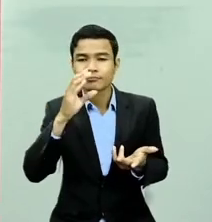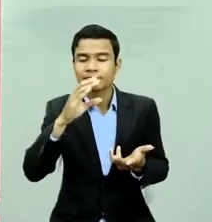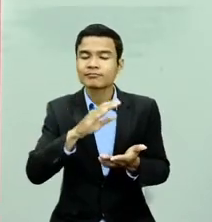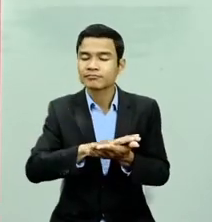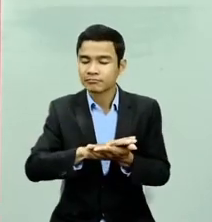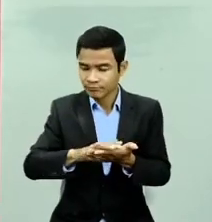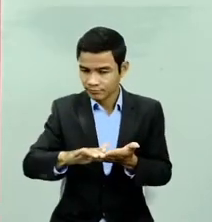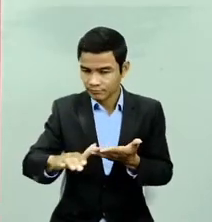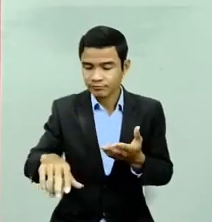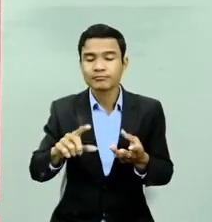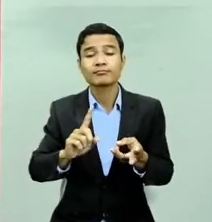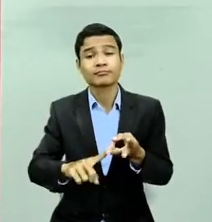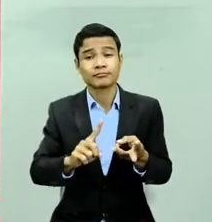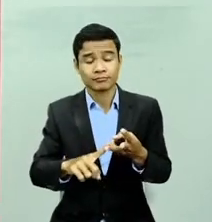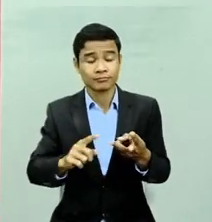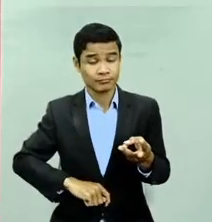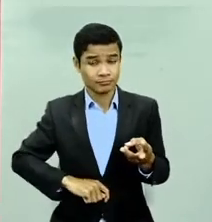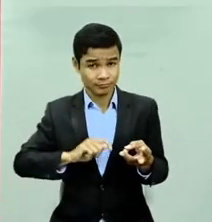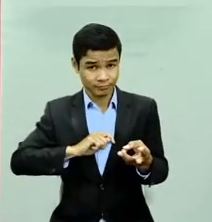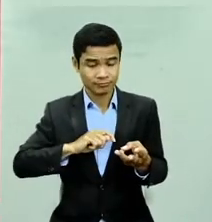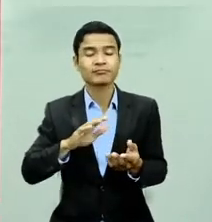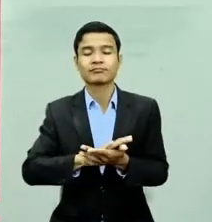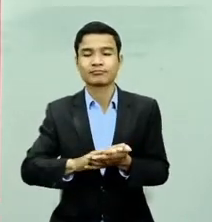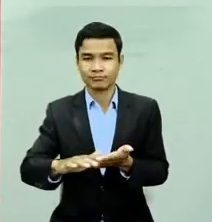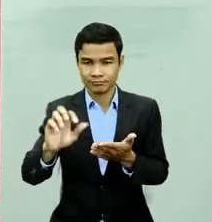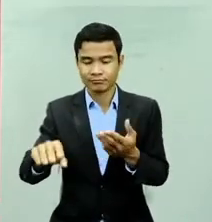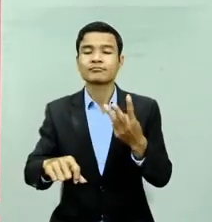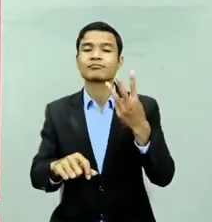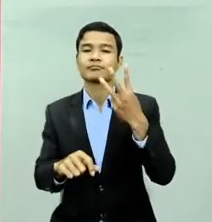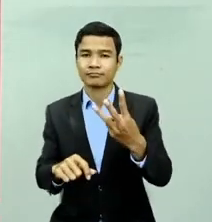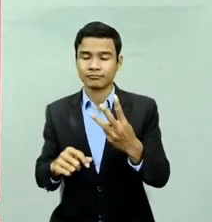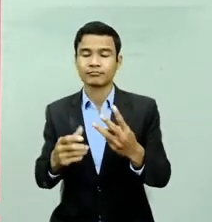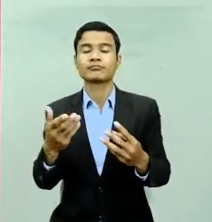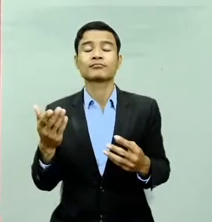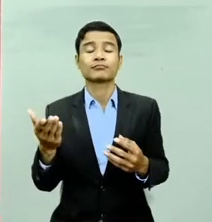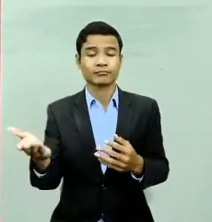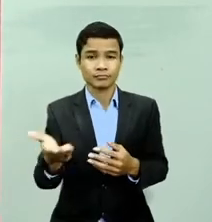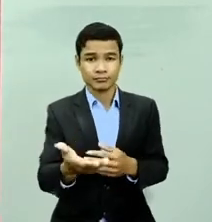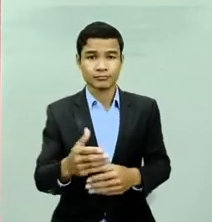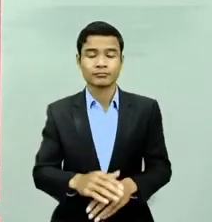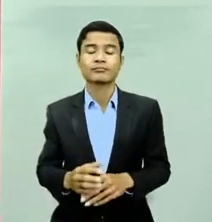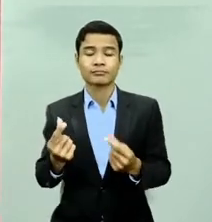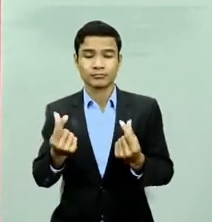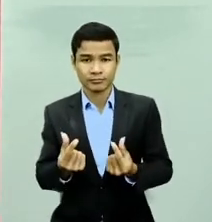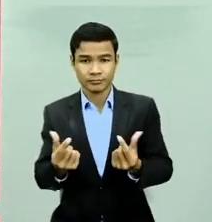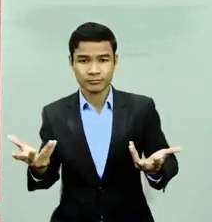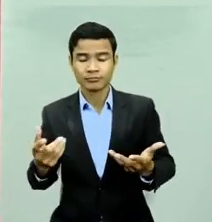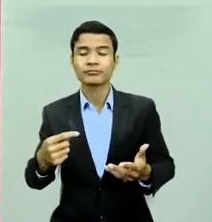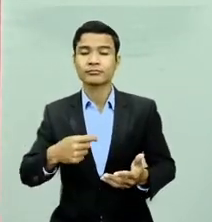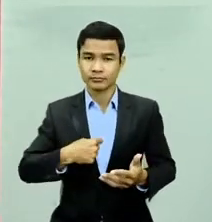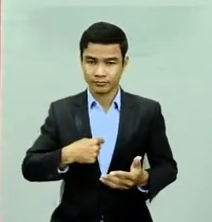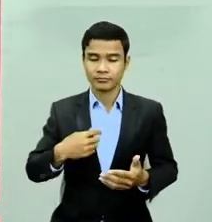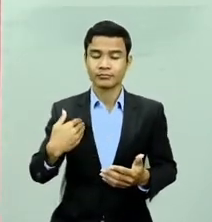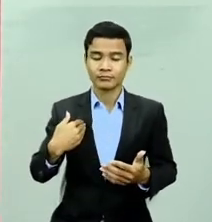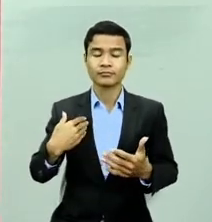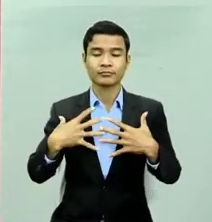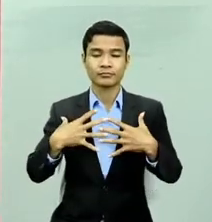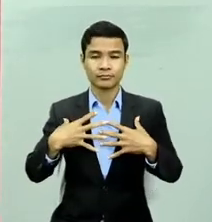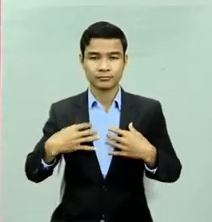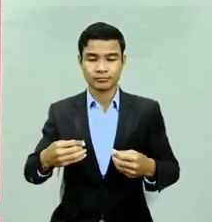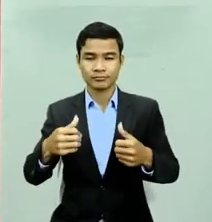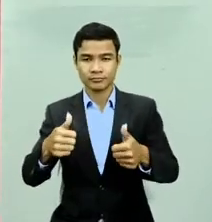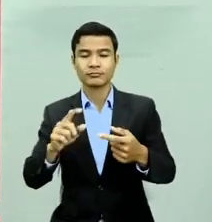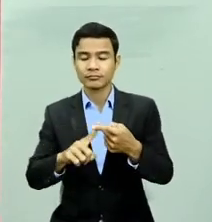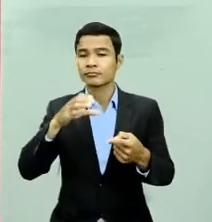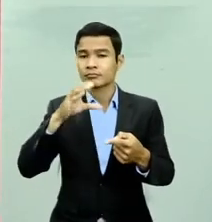xa nâng rúa. Nâng xa. Chà định nít nhóm miễn sắc có phép lõ đầy xa hộp